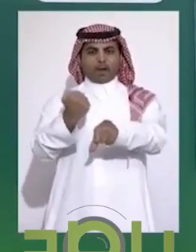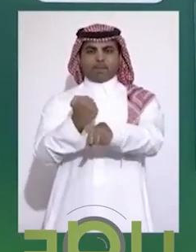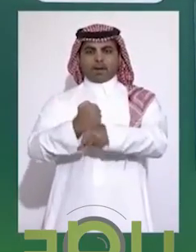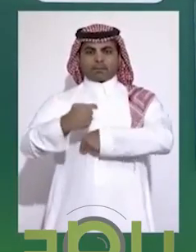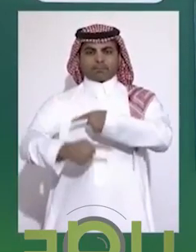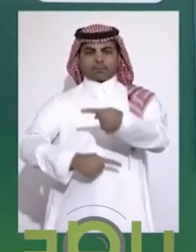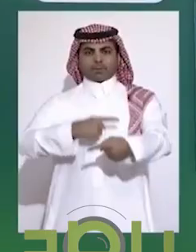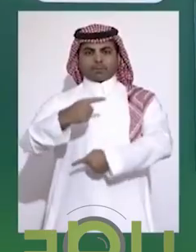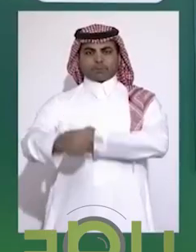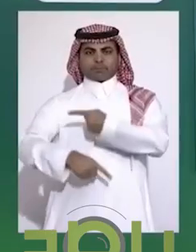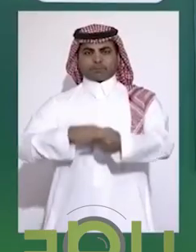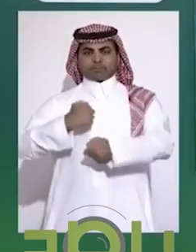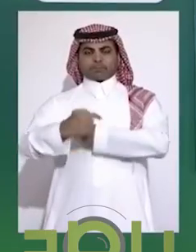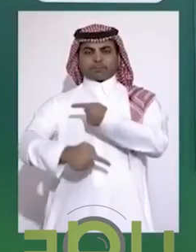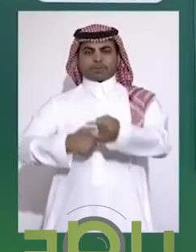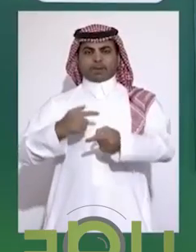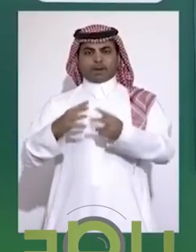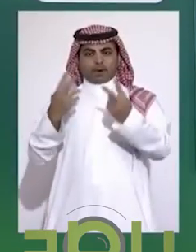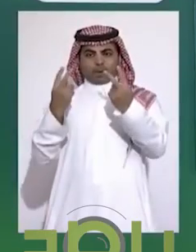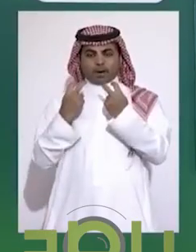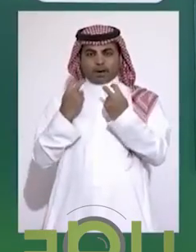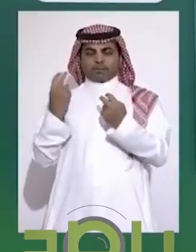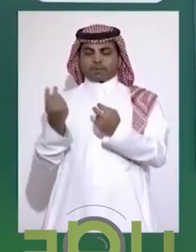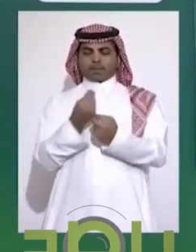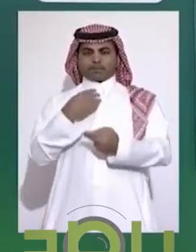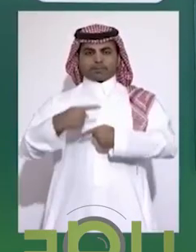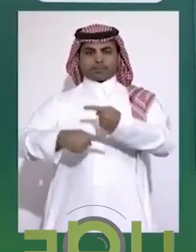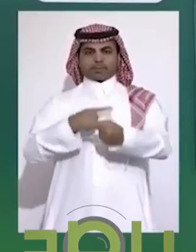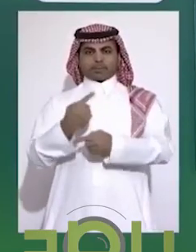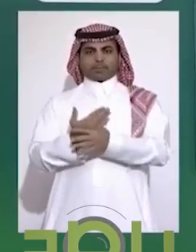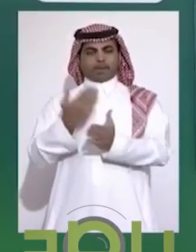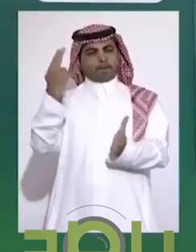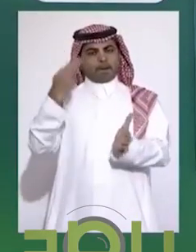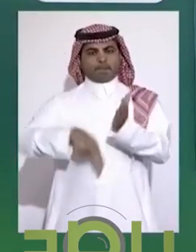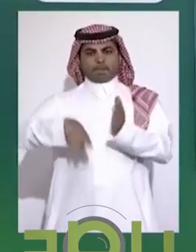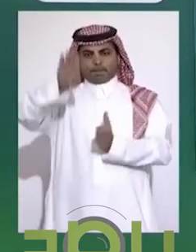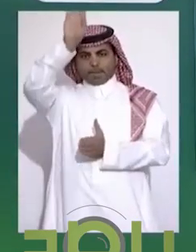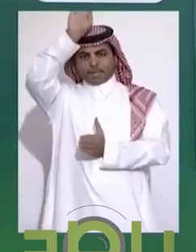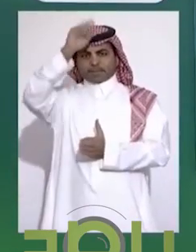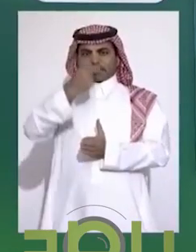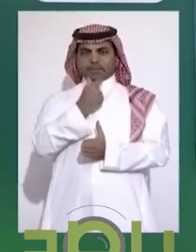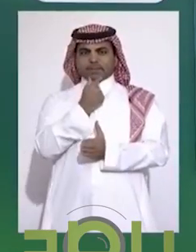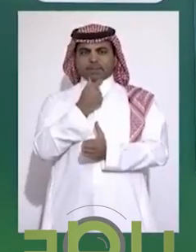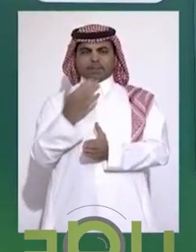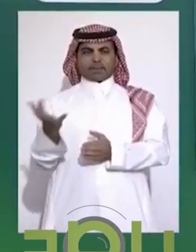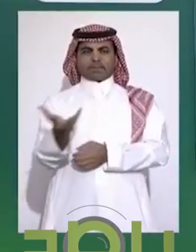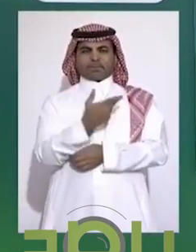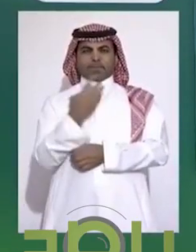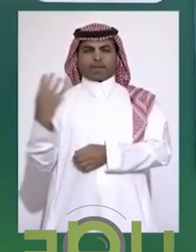أداء عملهم أثناء فترة المنع، وذلك حسب ما ورد في الأمر الملكي الكريم رقم